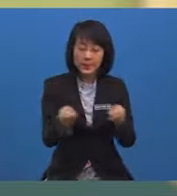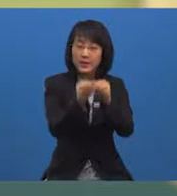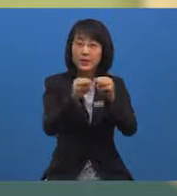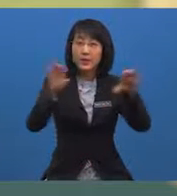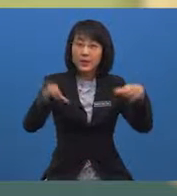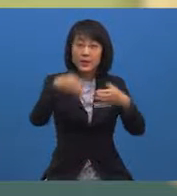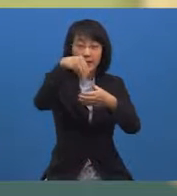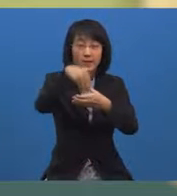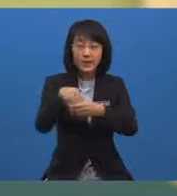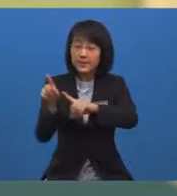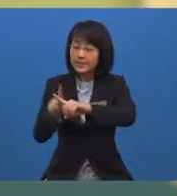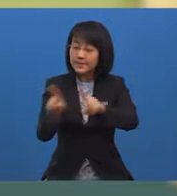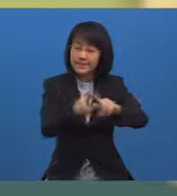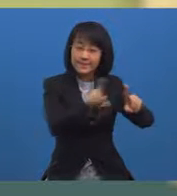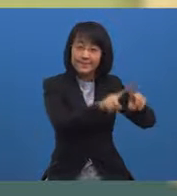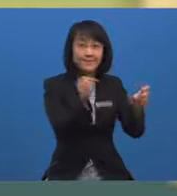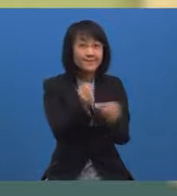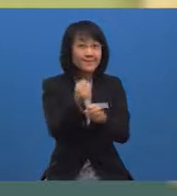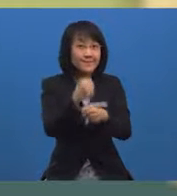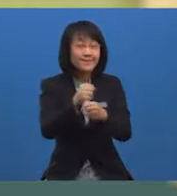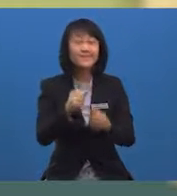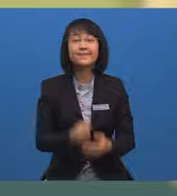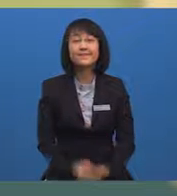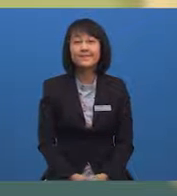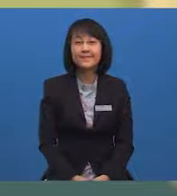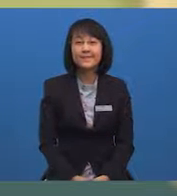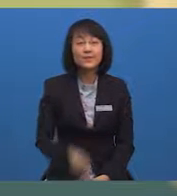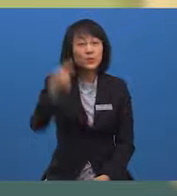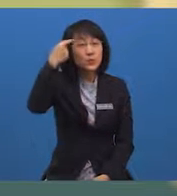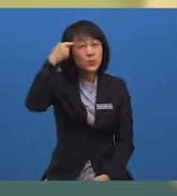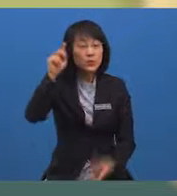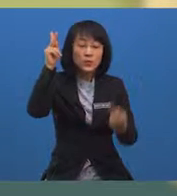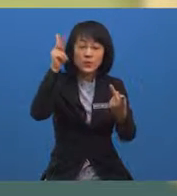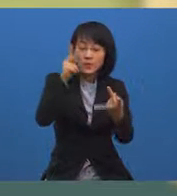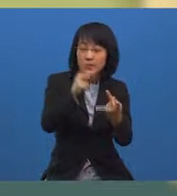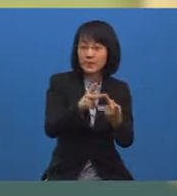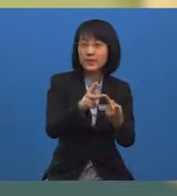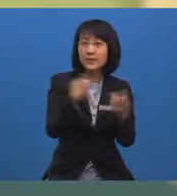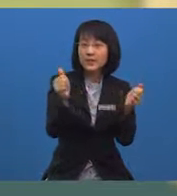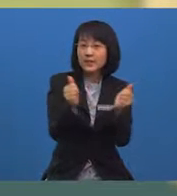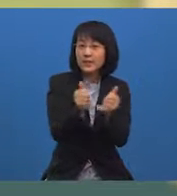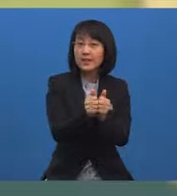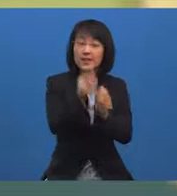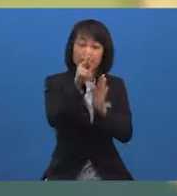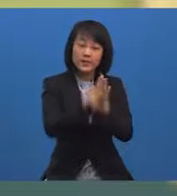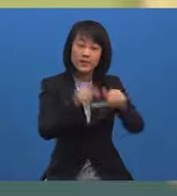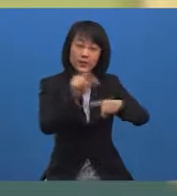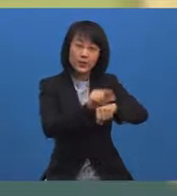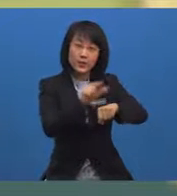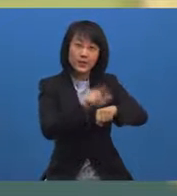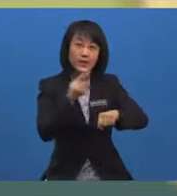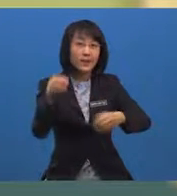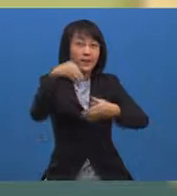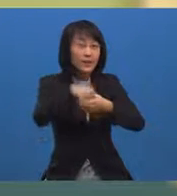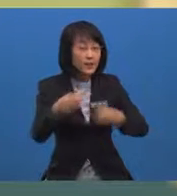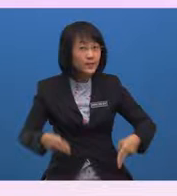bentuk? Magnet dibuat dalam pelbagai bentuk untuk disesuaikan dengan kegunaan dalam kehidupan harian